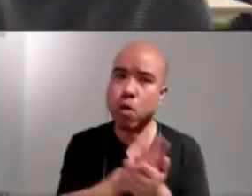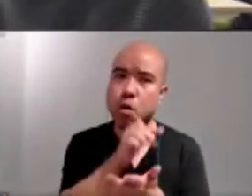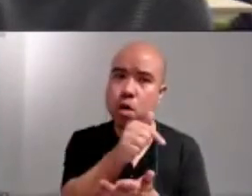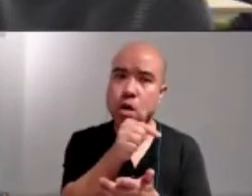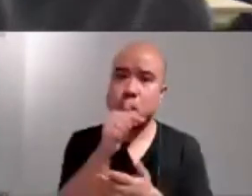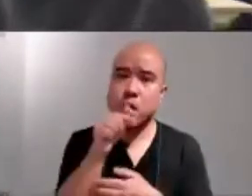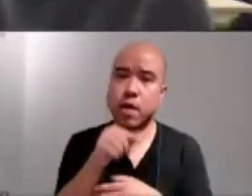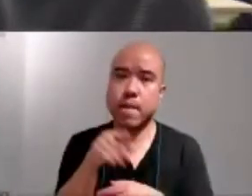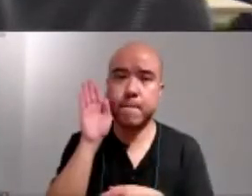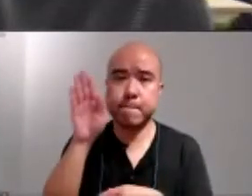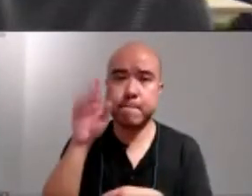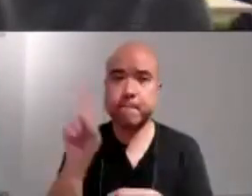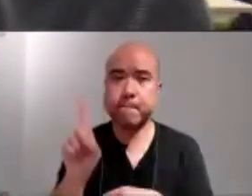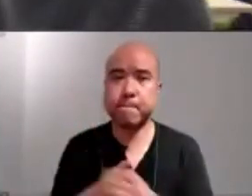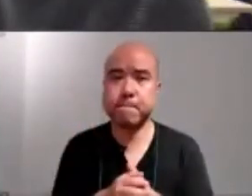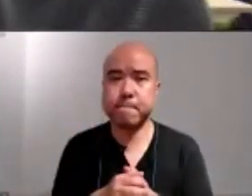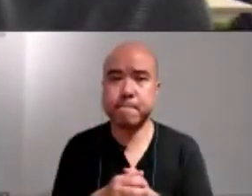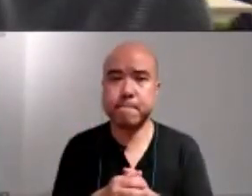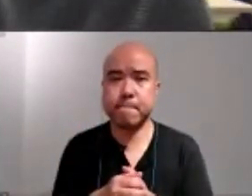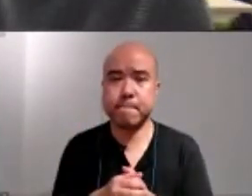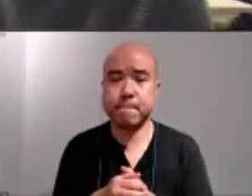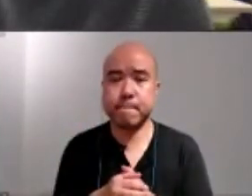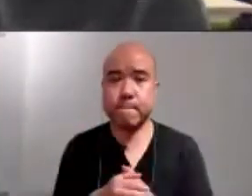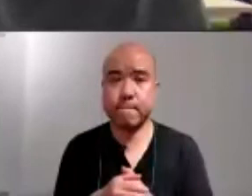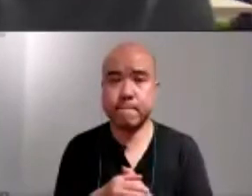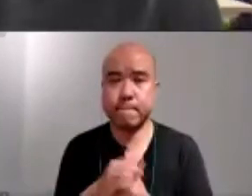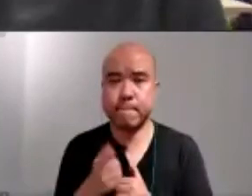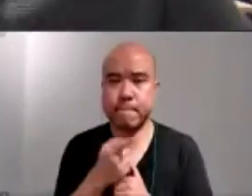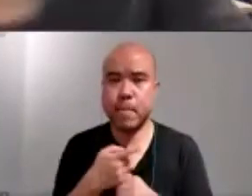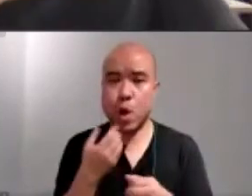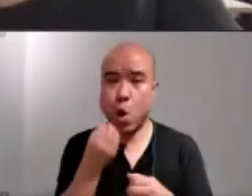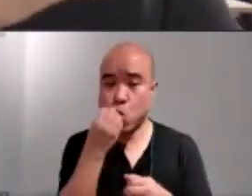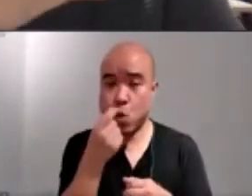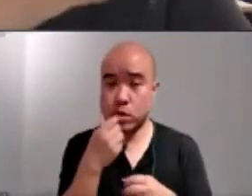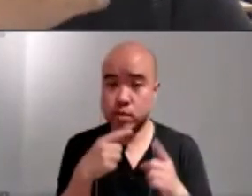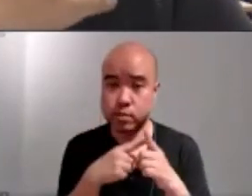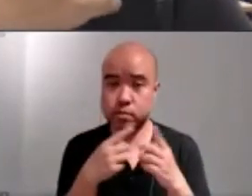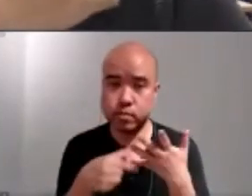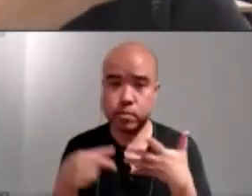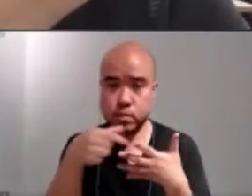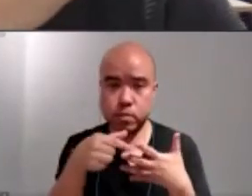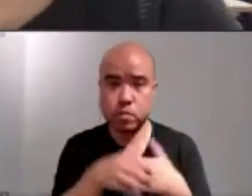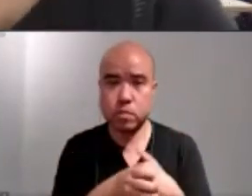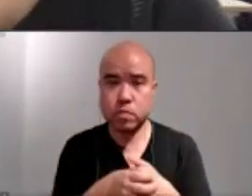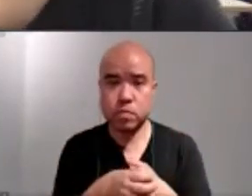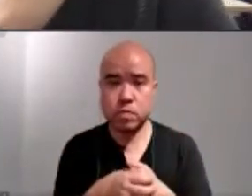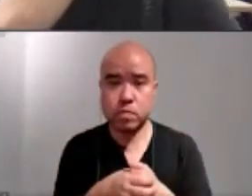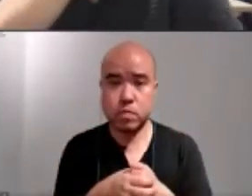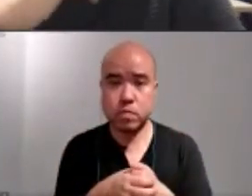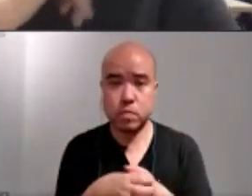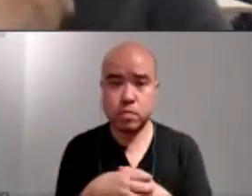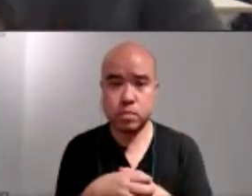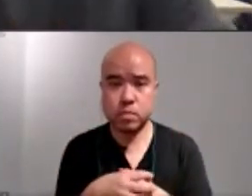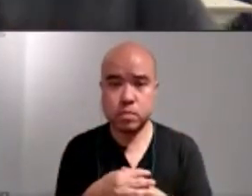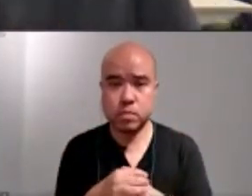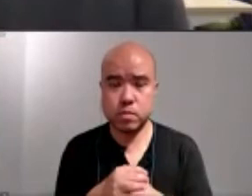十年就是，其實我覺得香港人一直都有進步緊嘅，好好多方面都是。我想嚟緊十年，我哋會更加重視